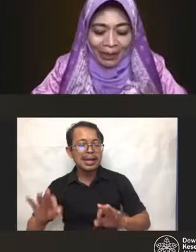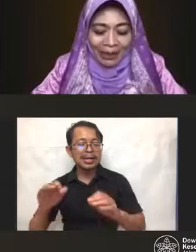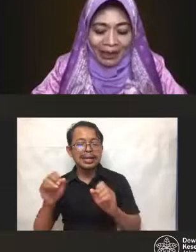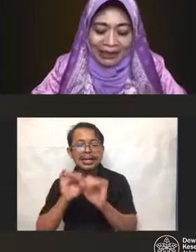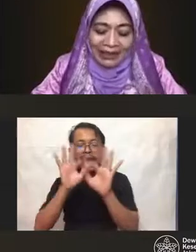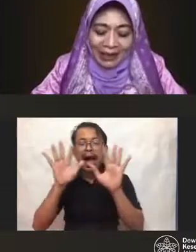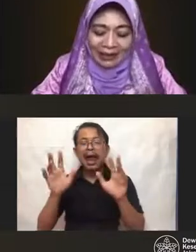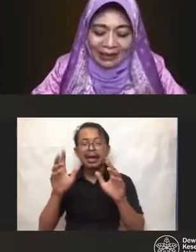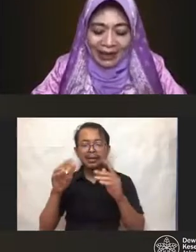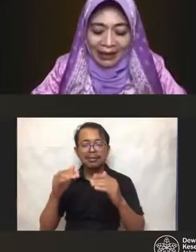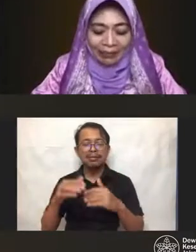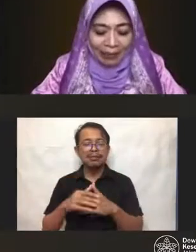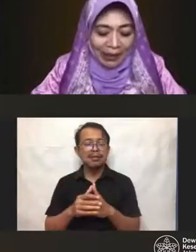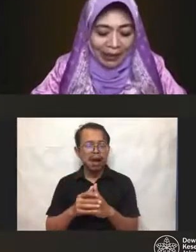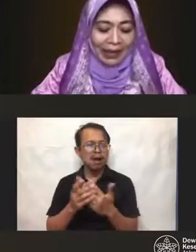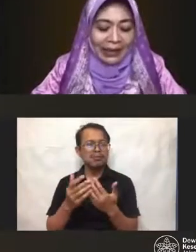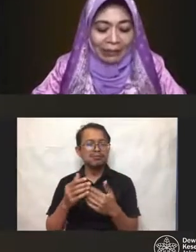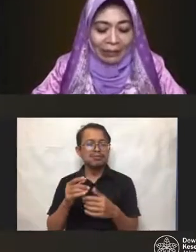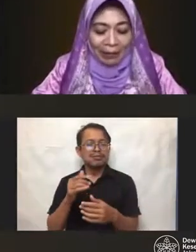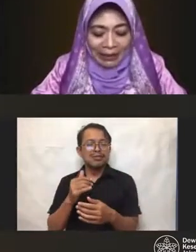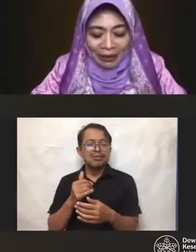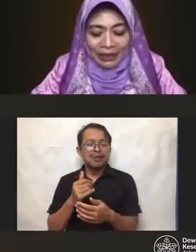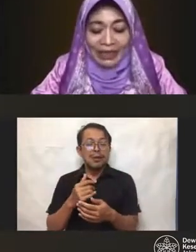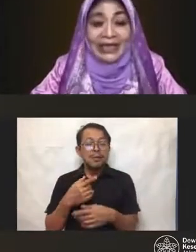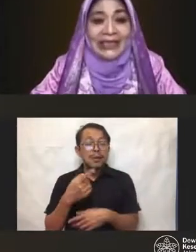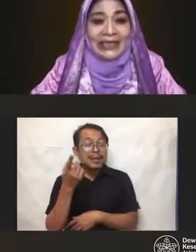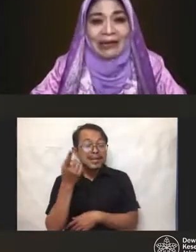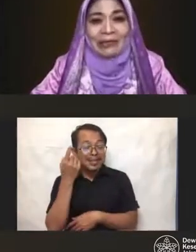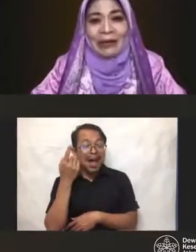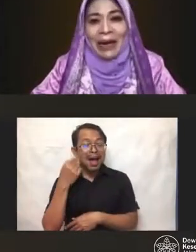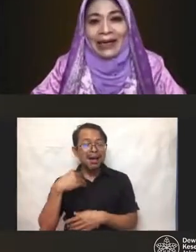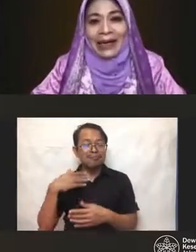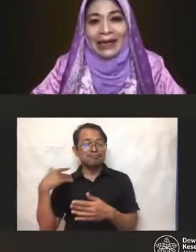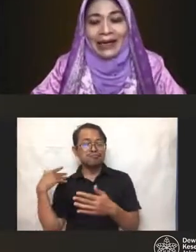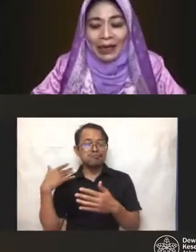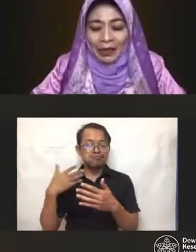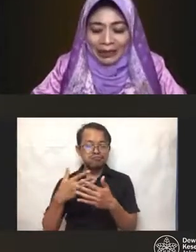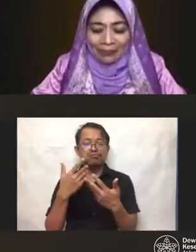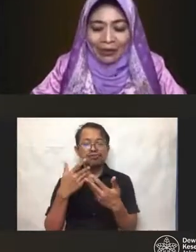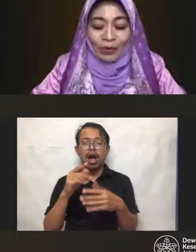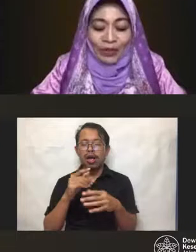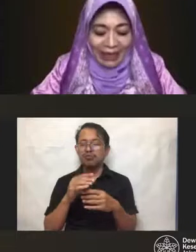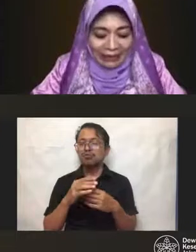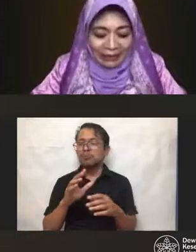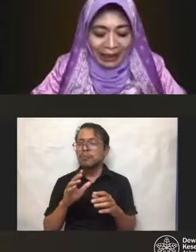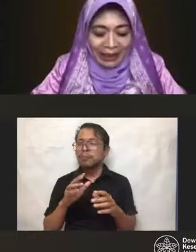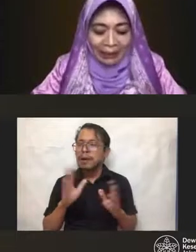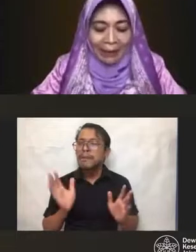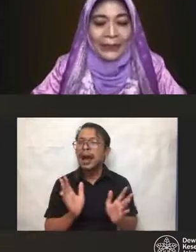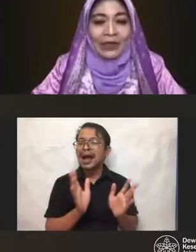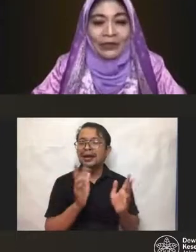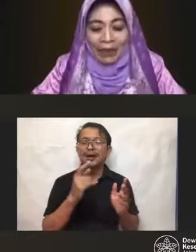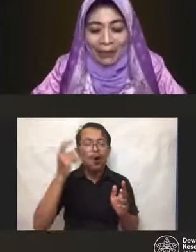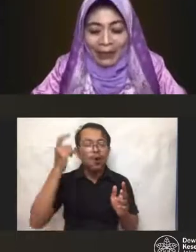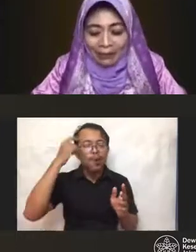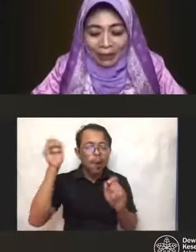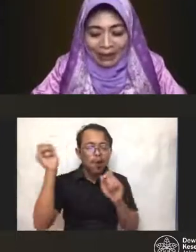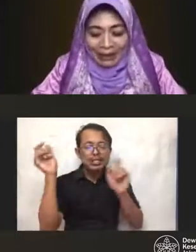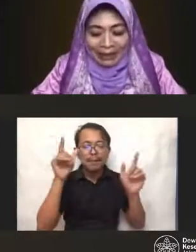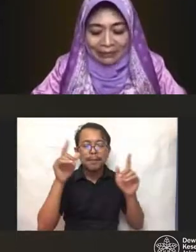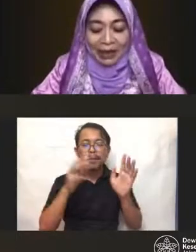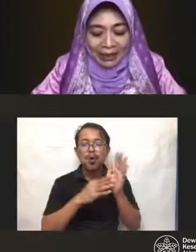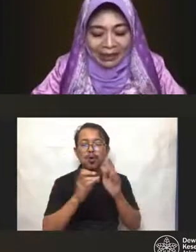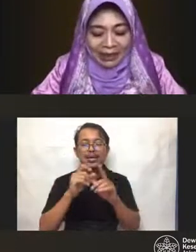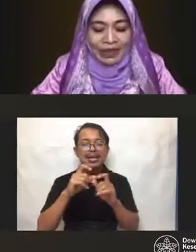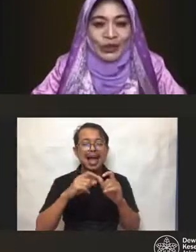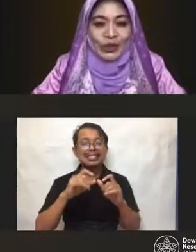seterusnya. Saya sangat senang karena pemerintah dalam beberapa tahun ini gencar mengembangkan konsep moderasi beragama, terutama dalam